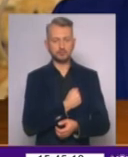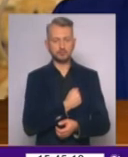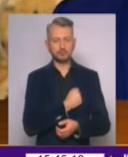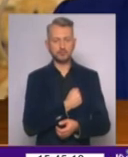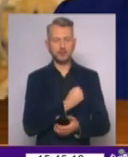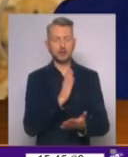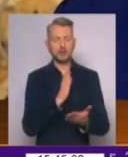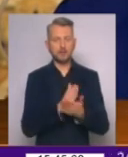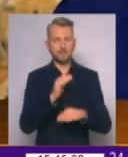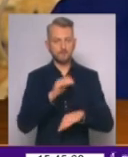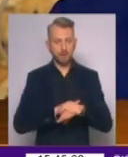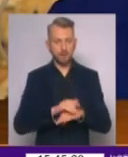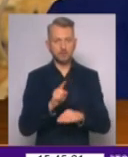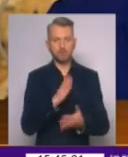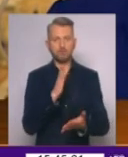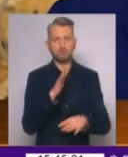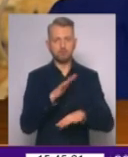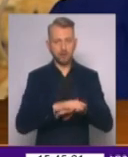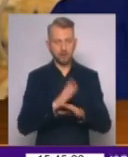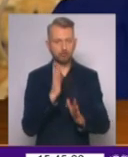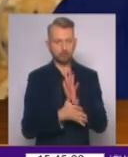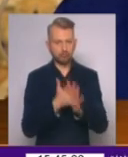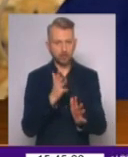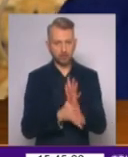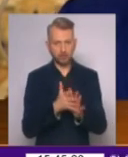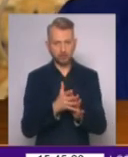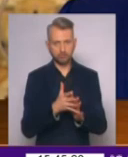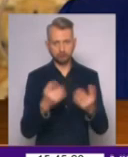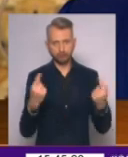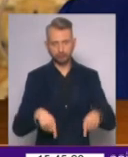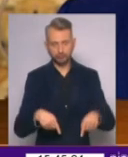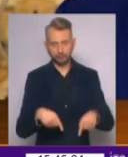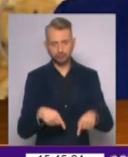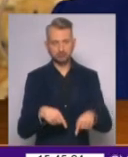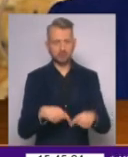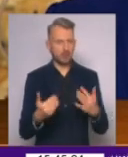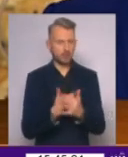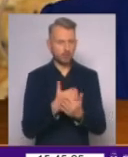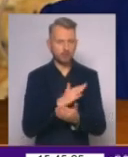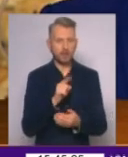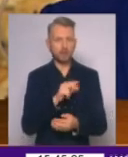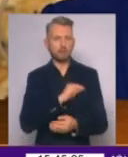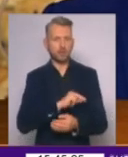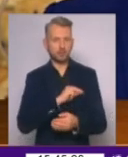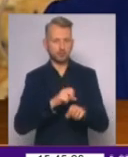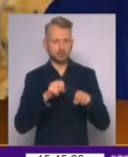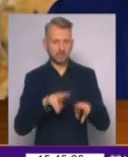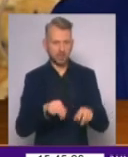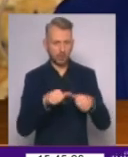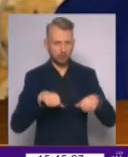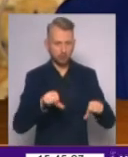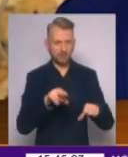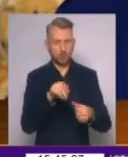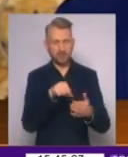жаль, є той факт, що банк «Крещатик» у нас є розорений. Це ніяка не новина. Там працює ліквідаційна комісія. І